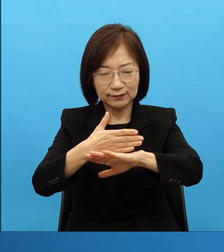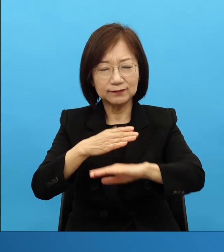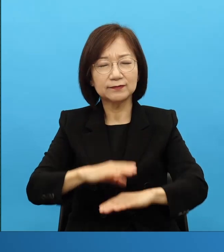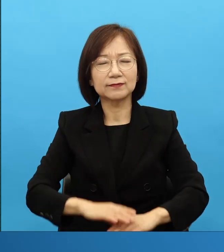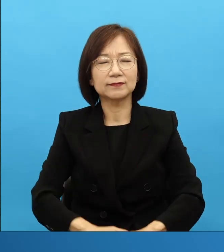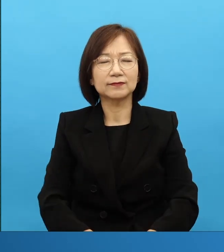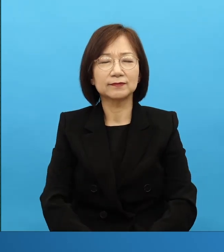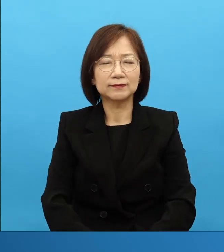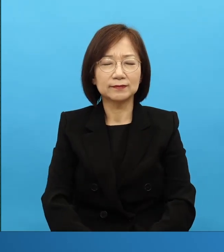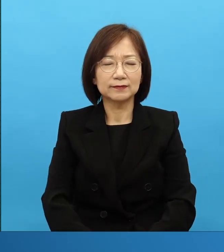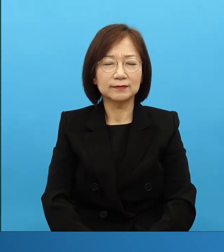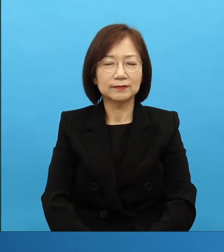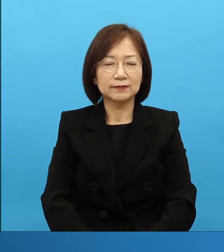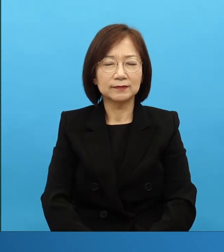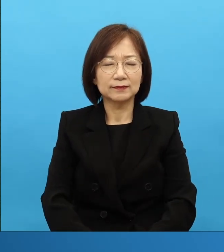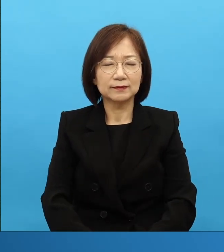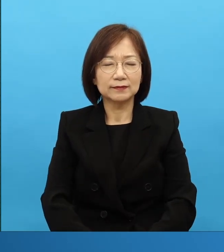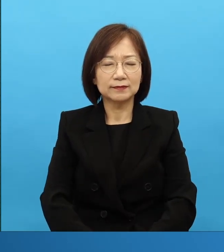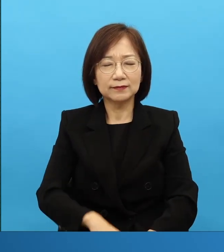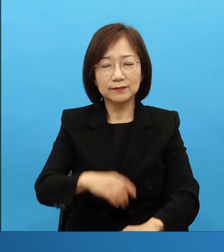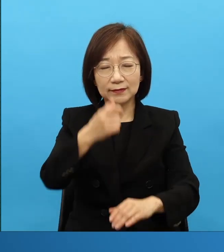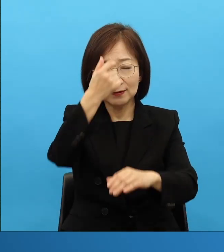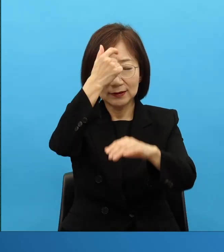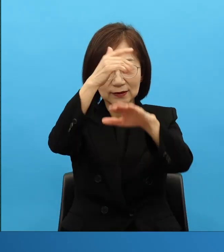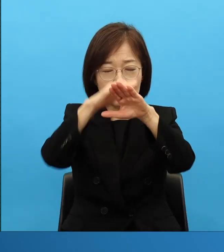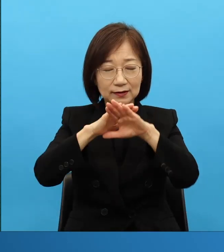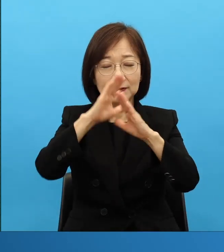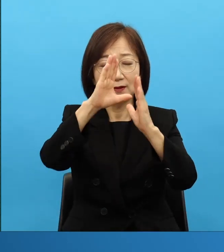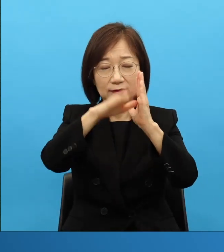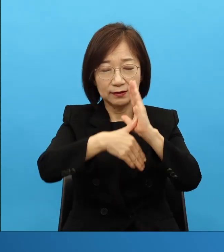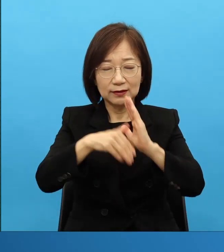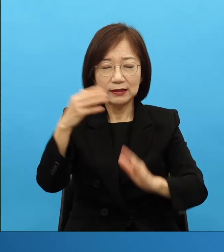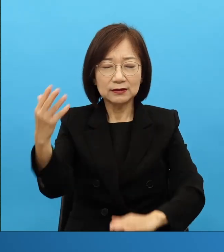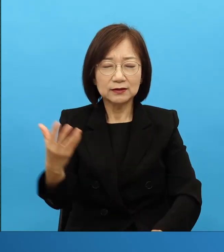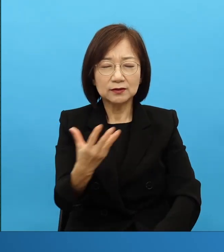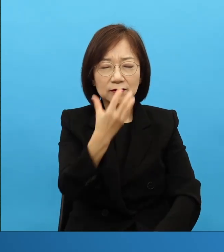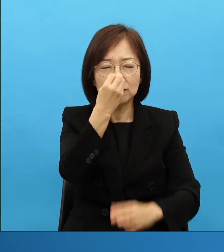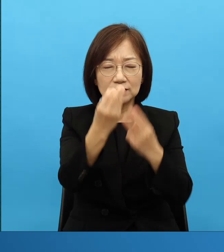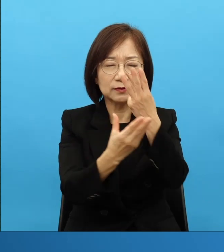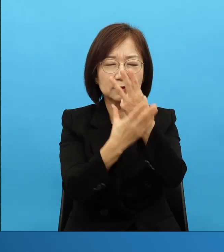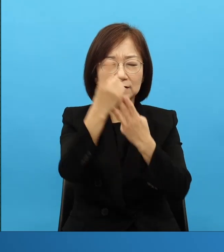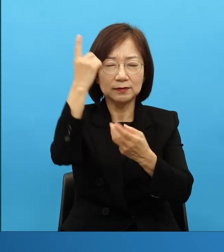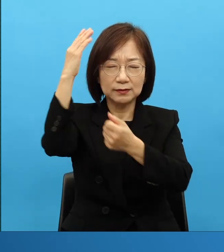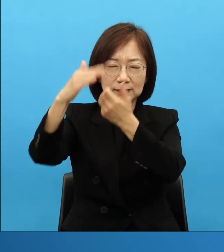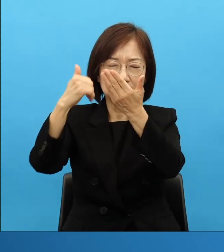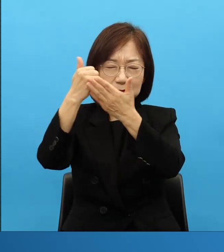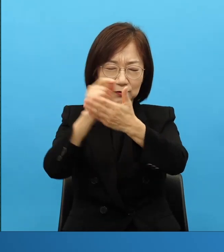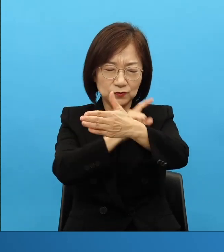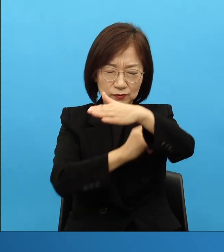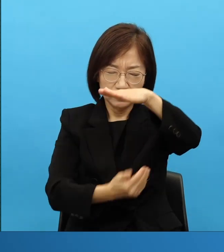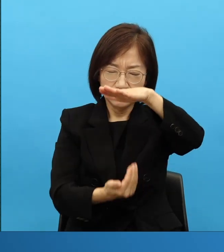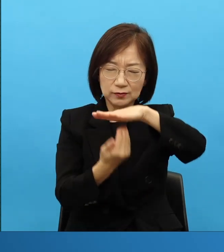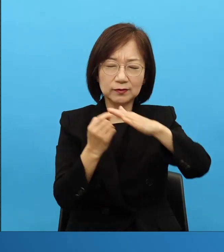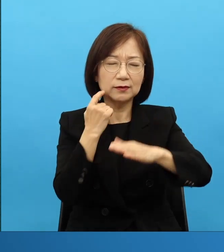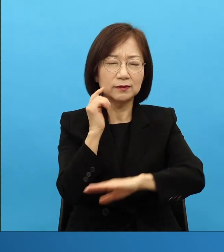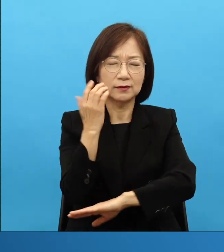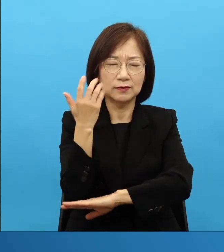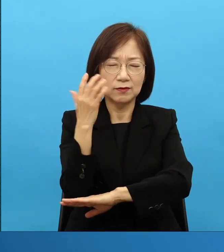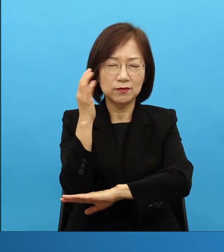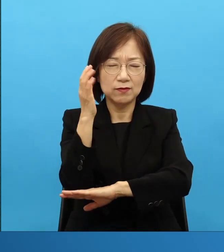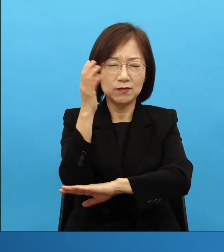of the throne. 예배 가운데 성삼위 하나님께서 최고의 영광을 받으시며 주의 영으로